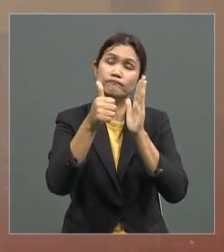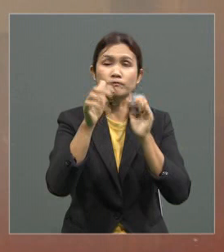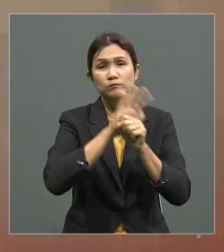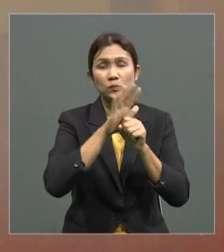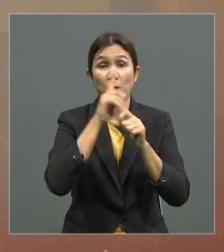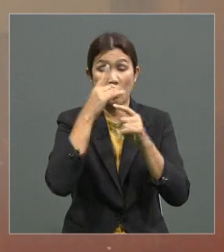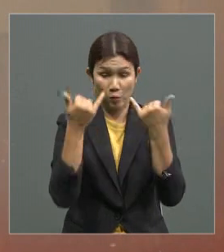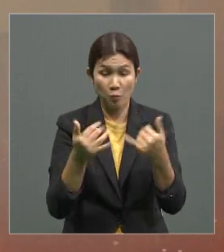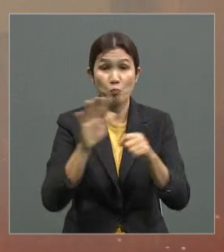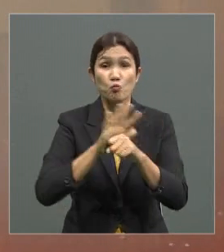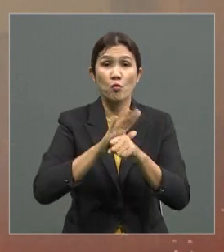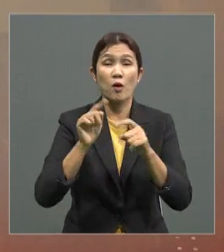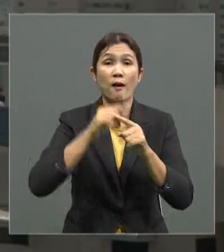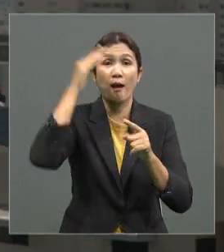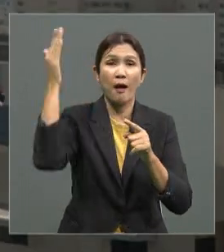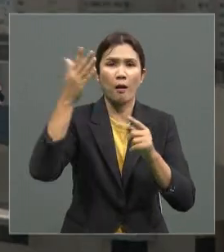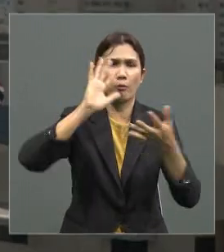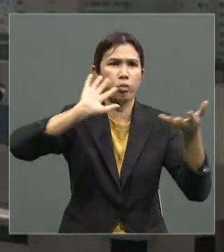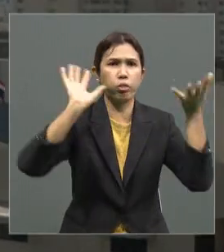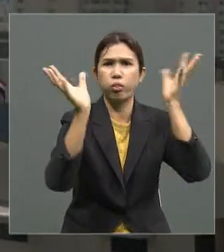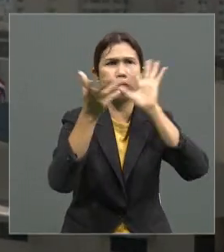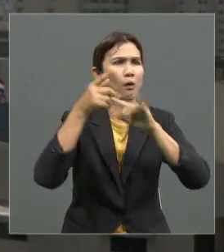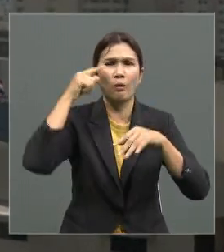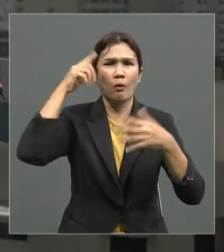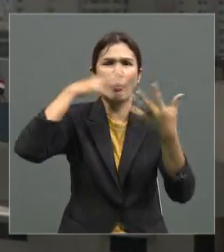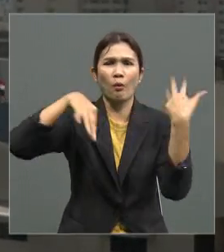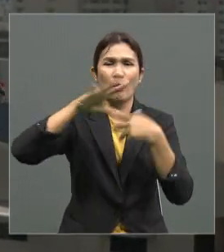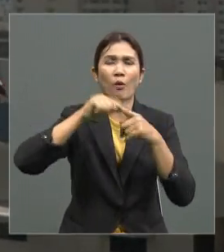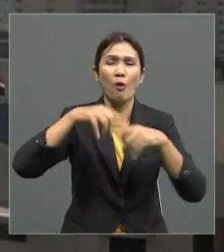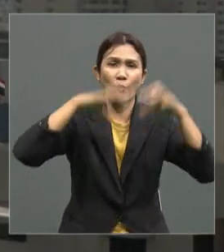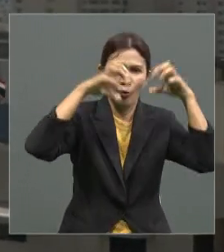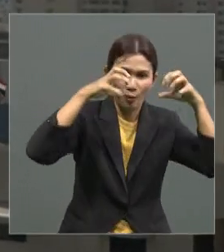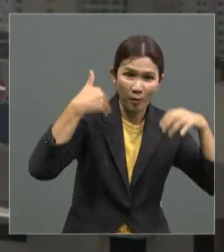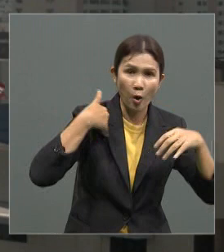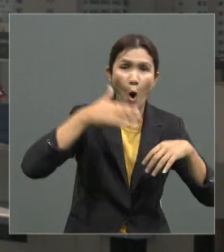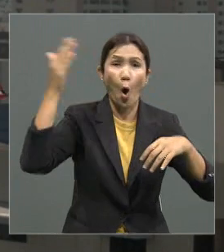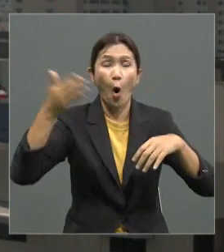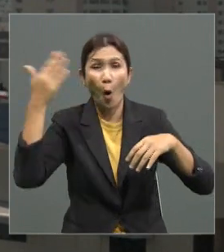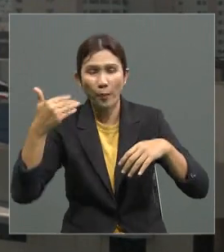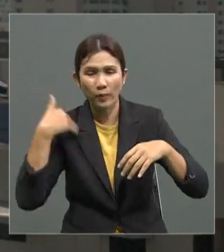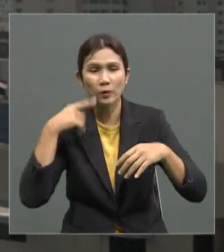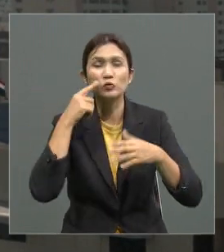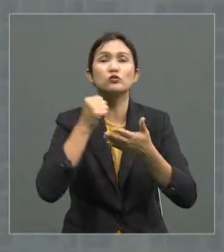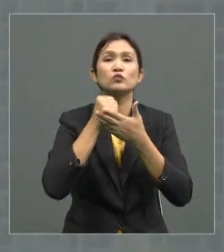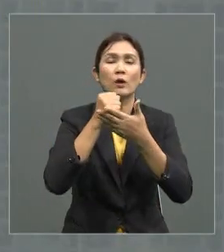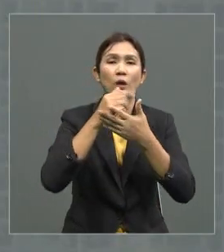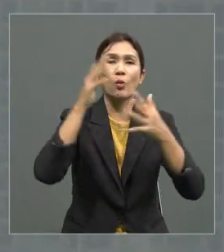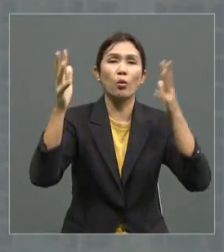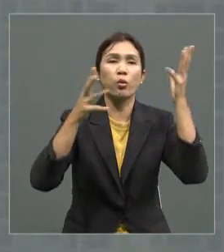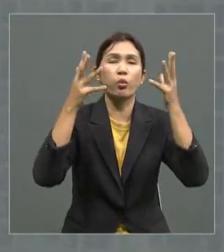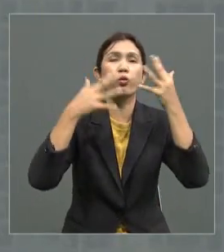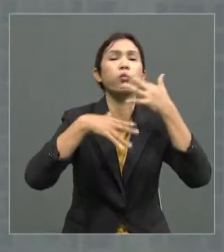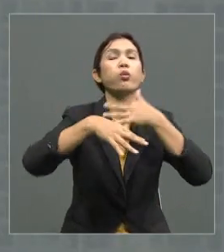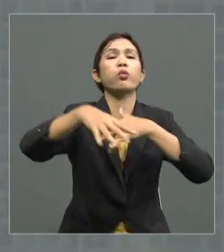ว่าช่วงนี้เนี่ยอากาศบ้านเรามันแปรปรวนค่ะคือมีทั้งฝนตกแล้วก็มีลมแรงด้วยก็ช่วยลดการสะสมของฝุ่นล